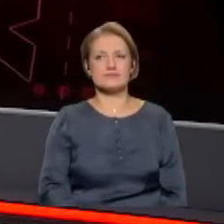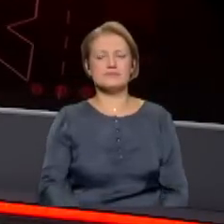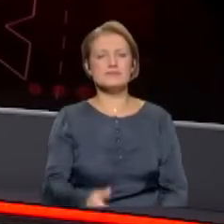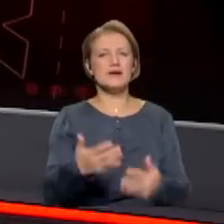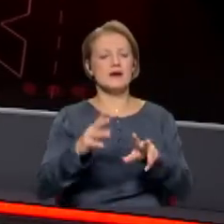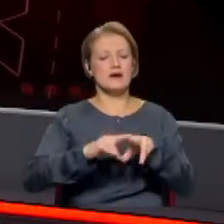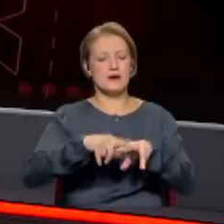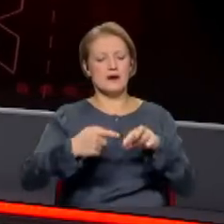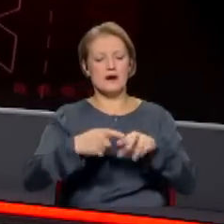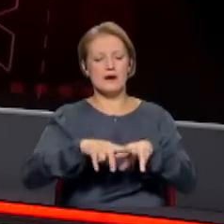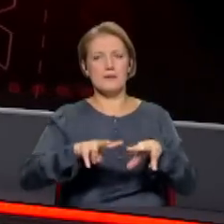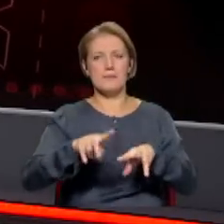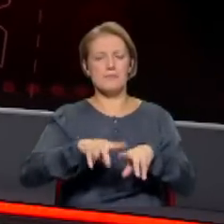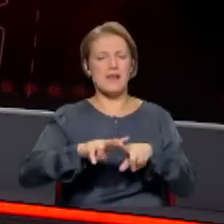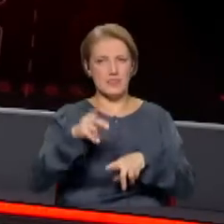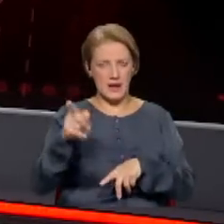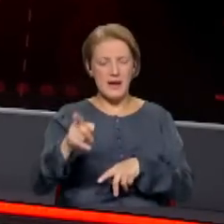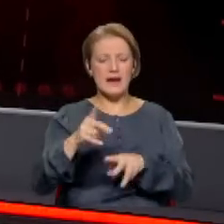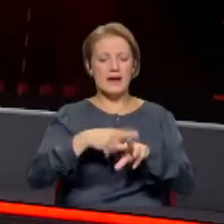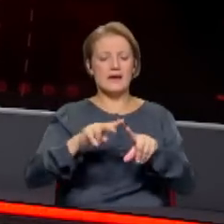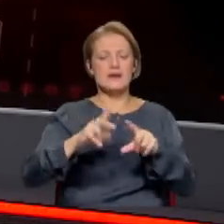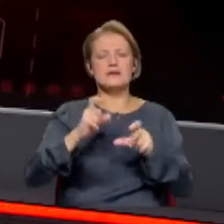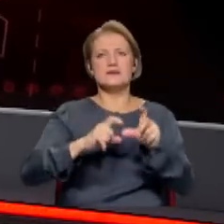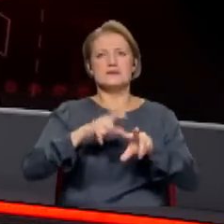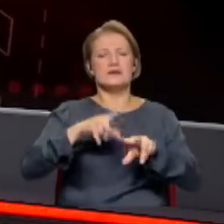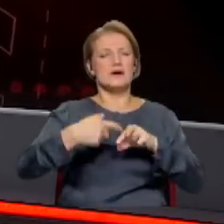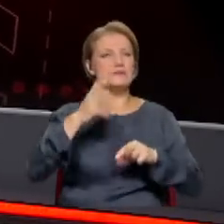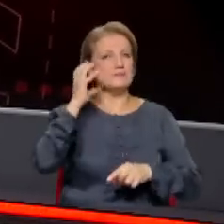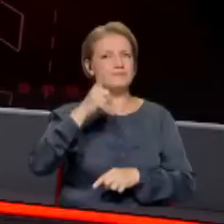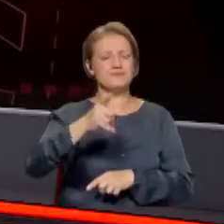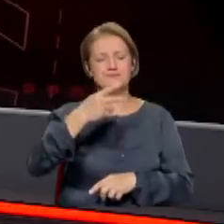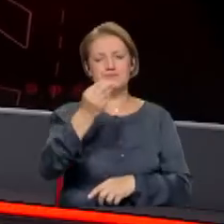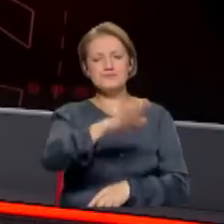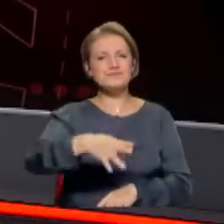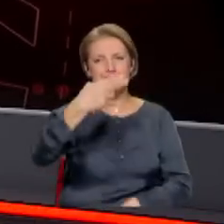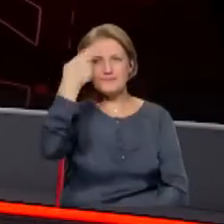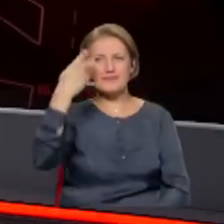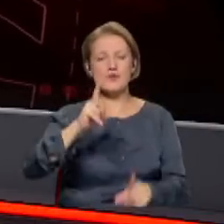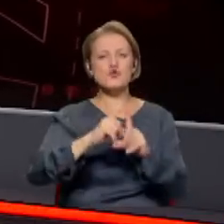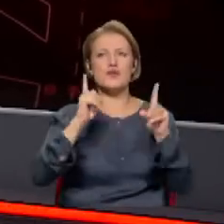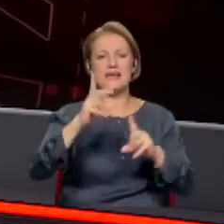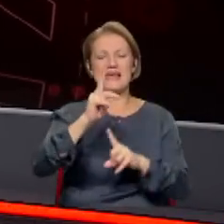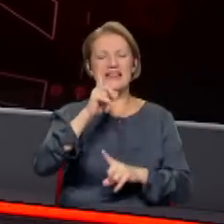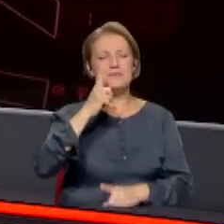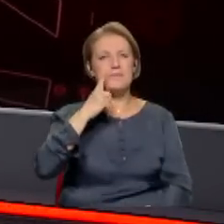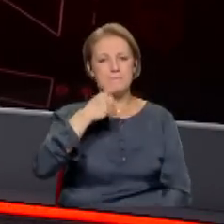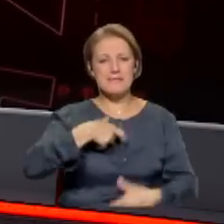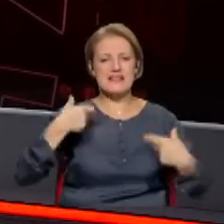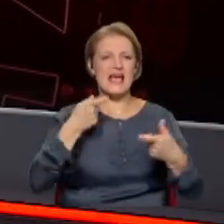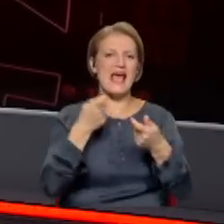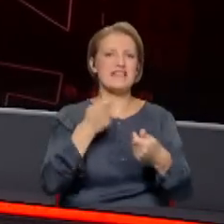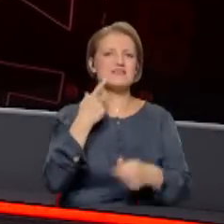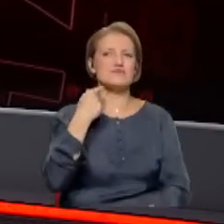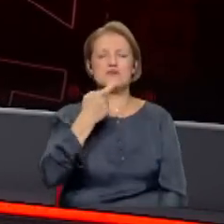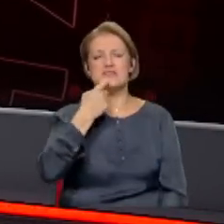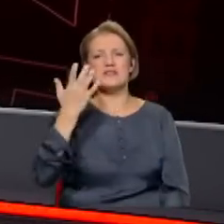Karaman'da Ensar Vakfı'na ait yurtta çocuklara cinsel istismar davasında ismi geçen dönemin İl Milli Eğitim Müdürü'nün yıllar